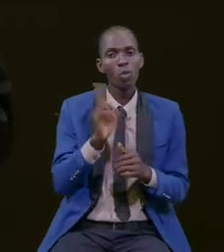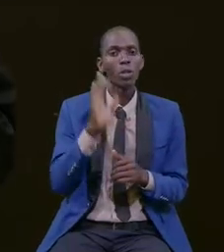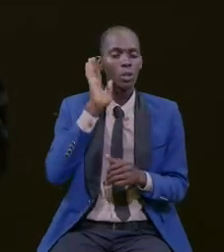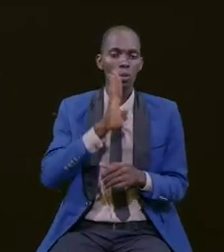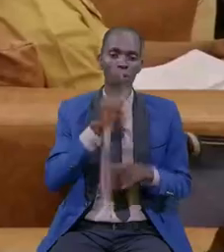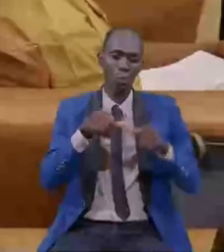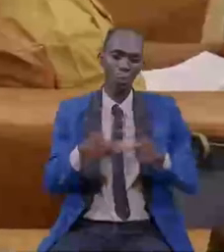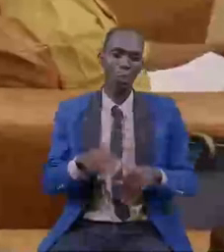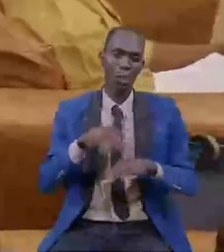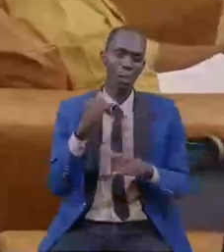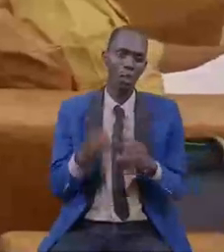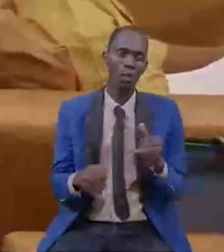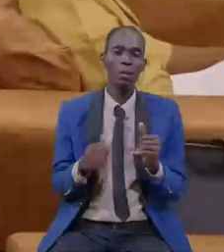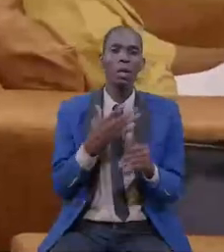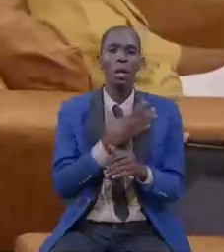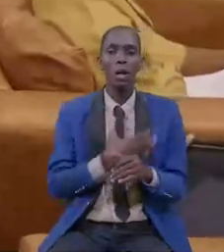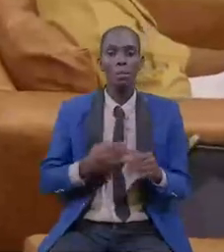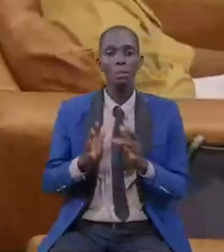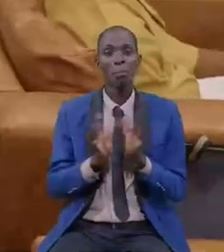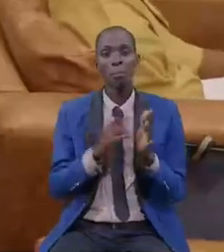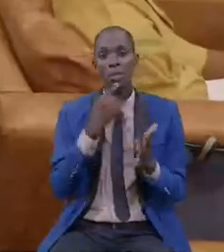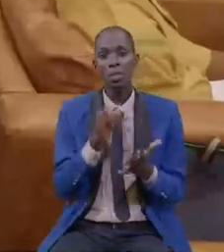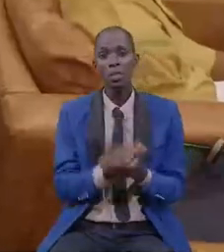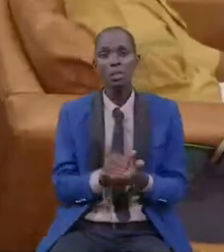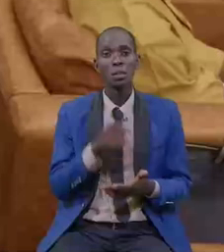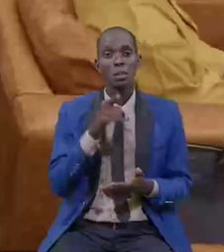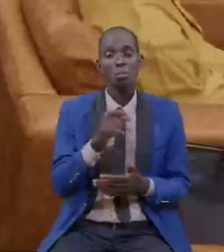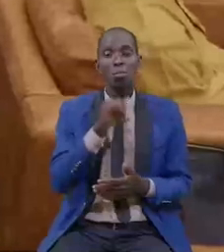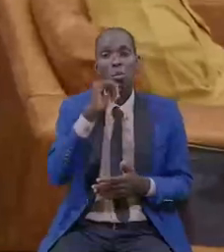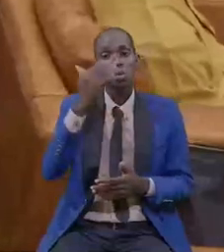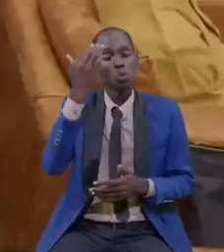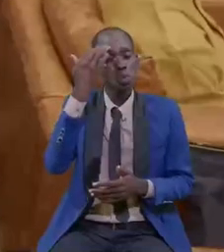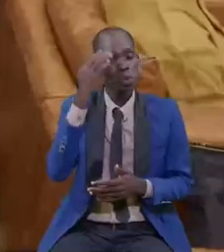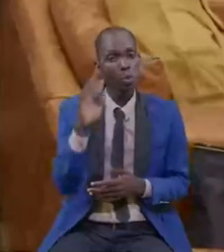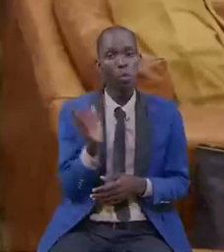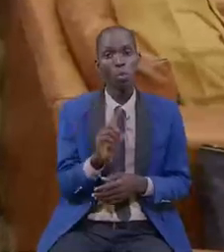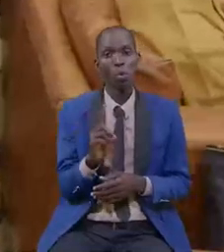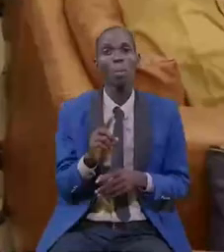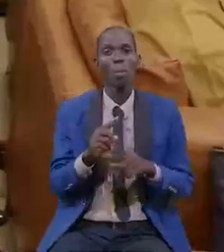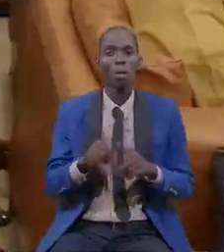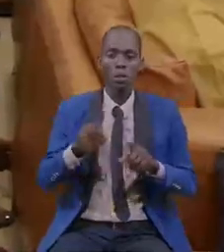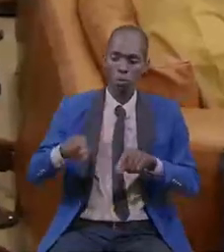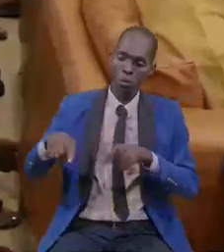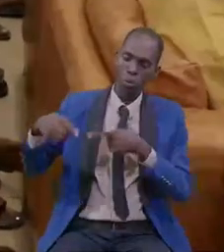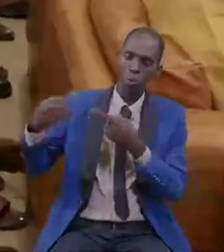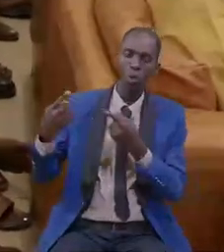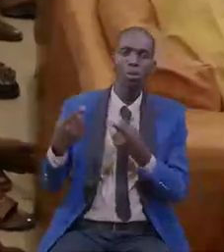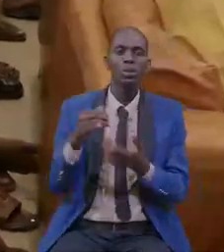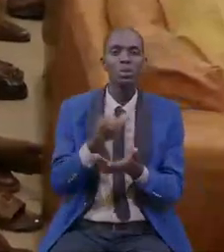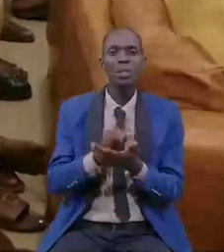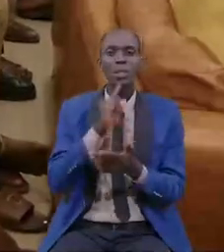sachant où il allait ça c'est la foi de l'obéissance que le Seigneur